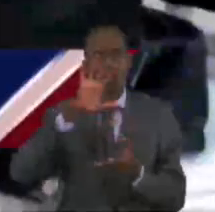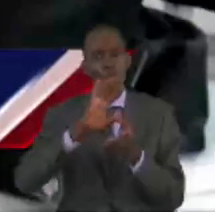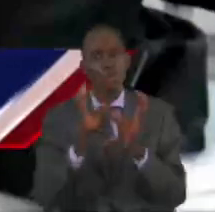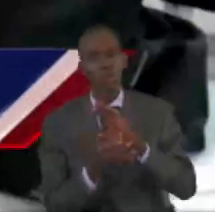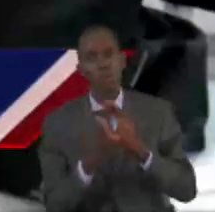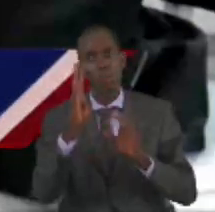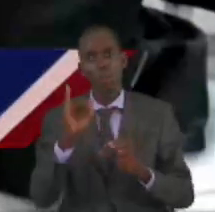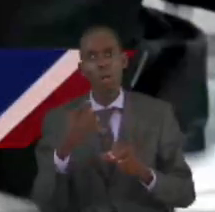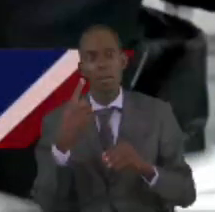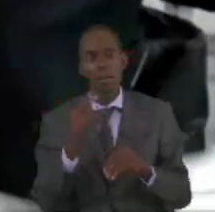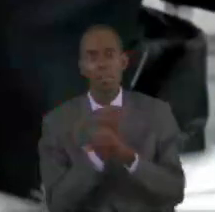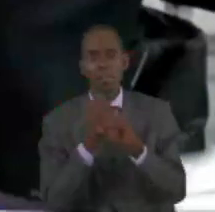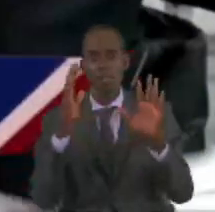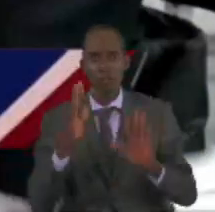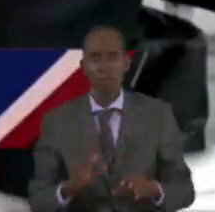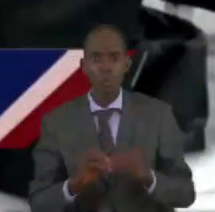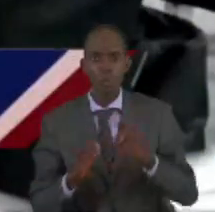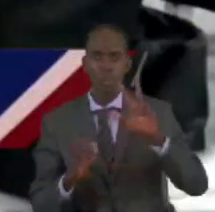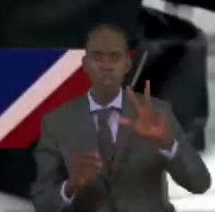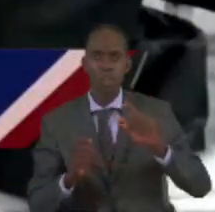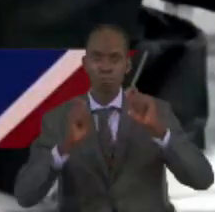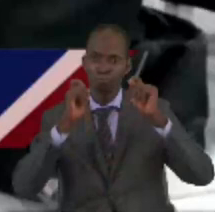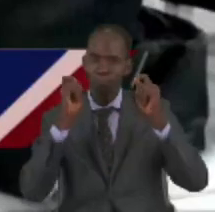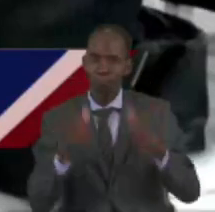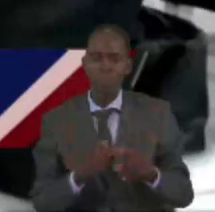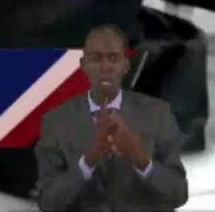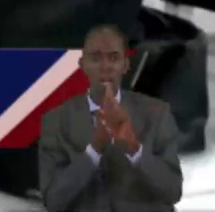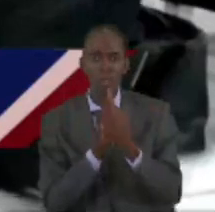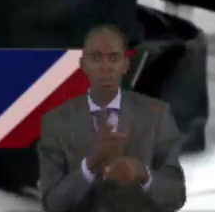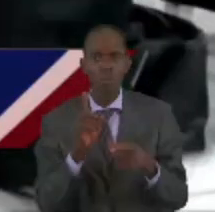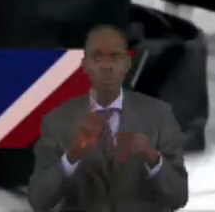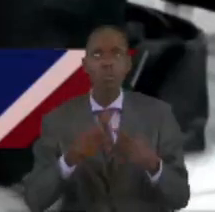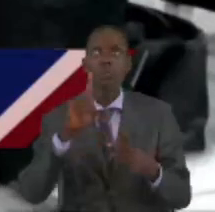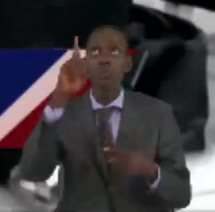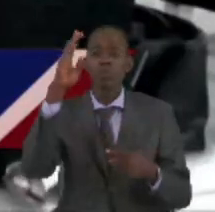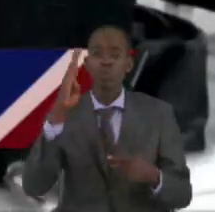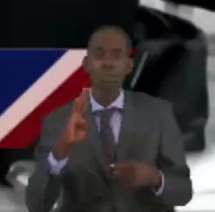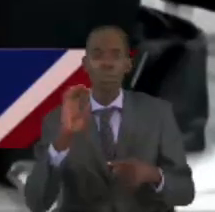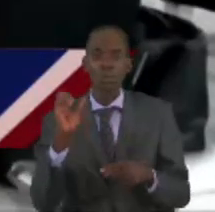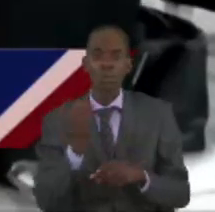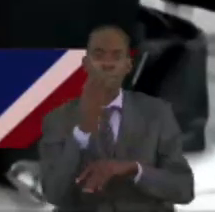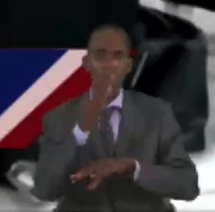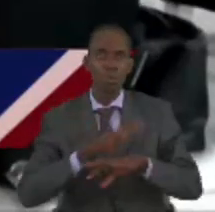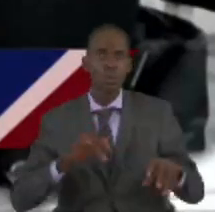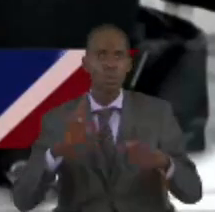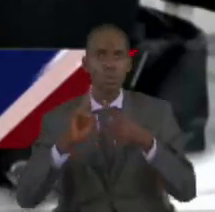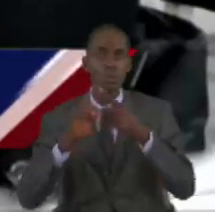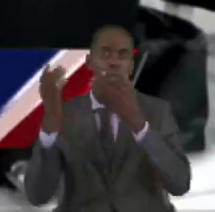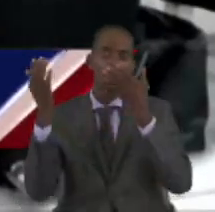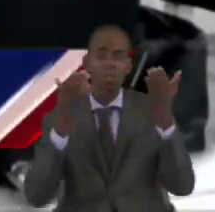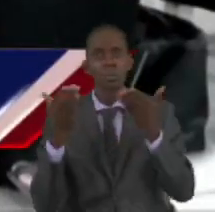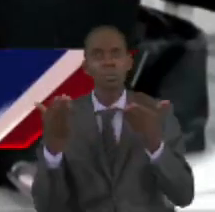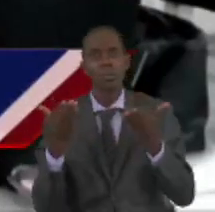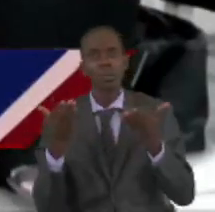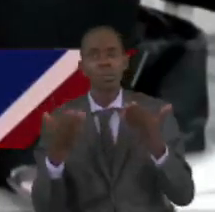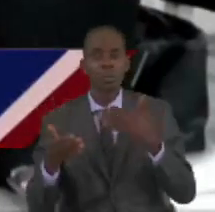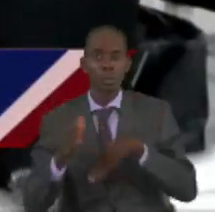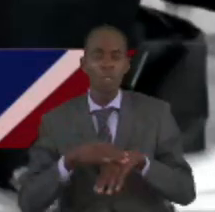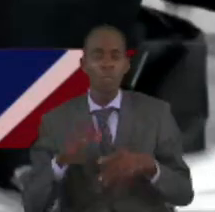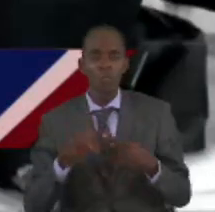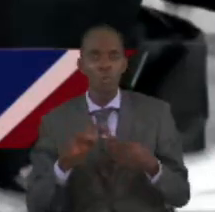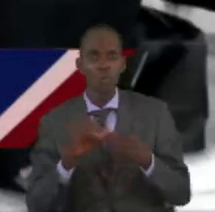le Sauveur. Numéro 3. La réponse immédiate à l'appel de Dieu au